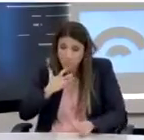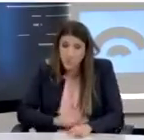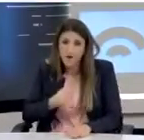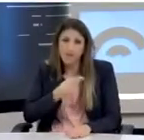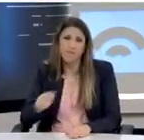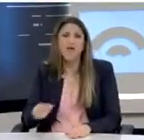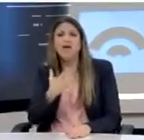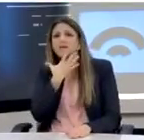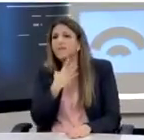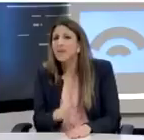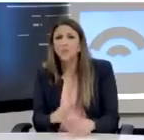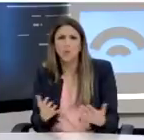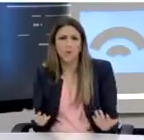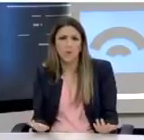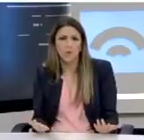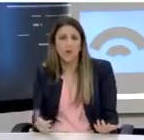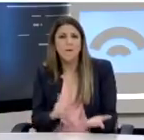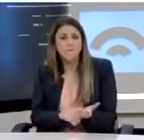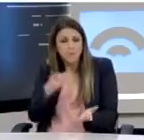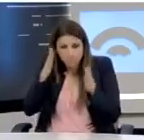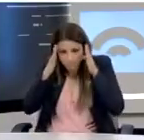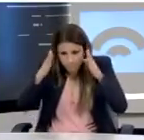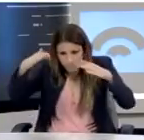Γιατί ασχολείστε με τα δευτερεύοντα και όχι με τα ουσιαστικά?